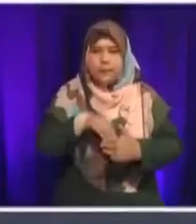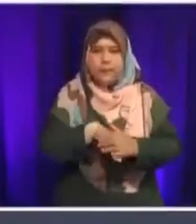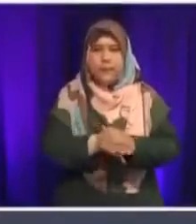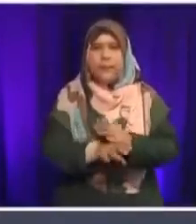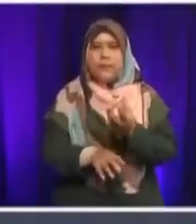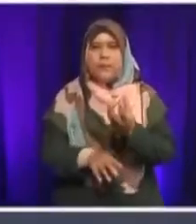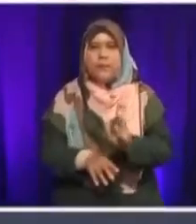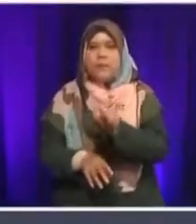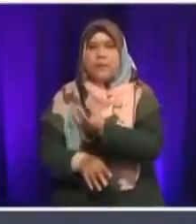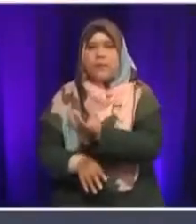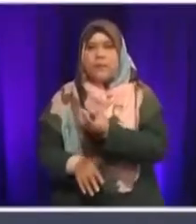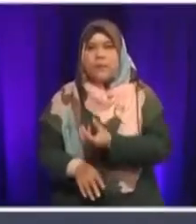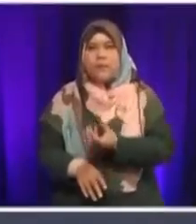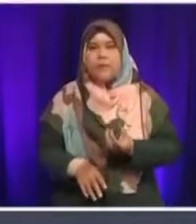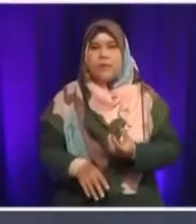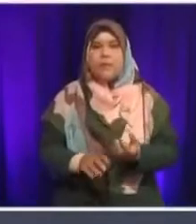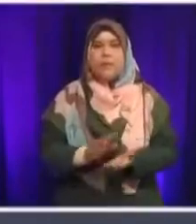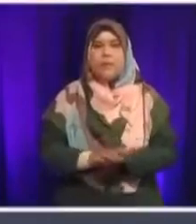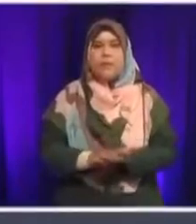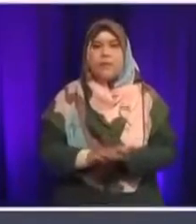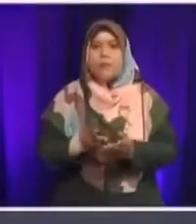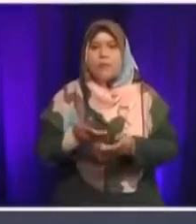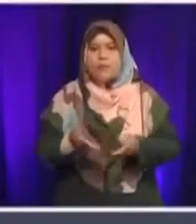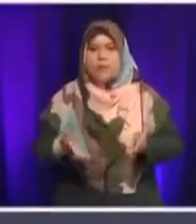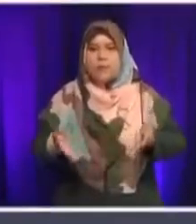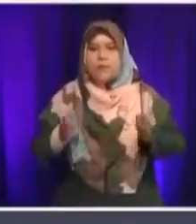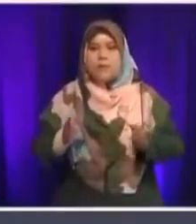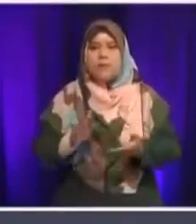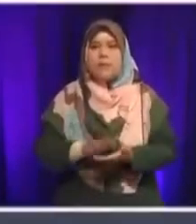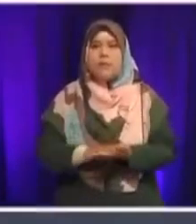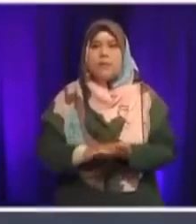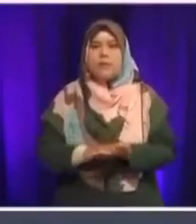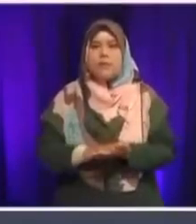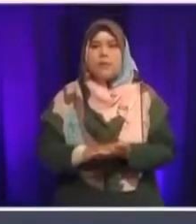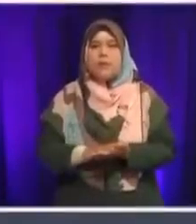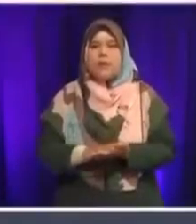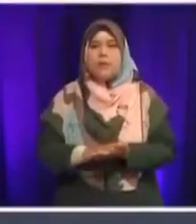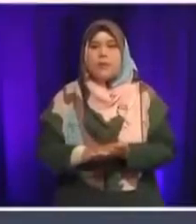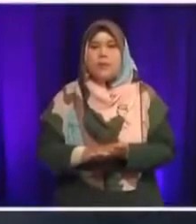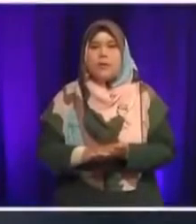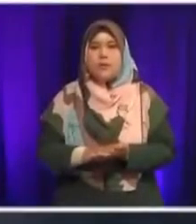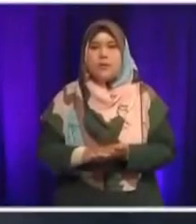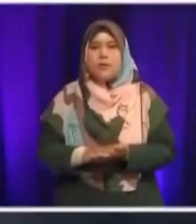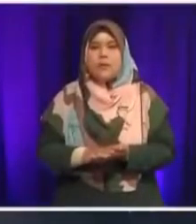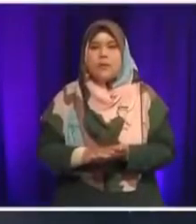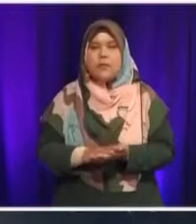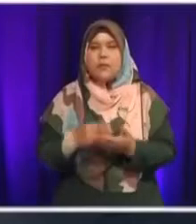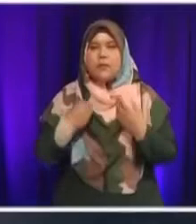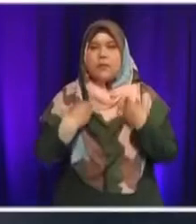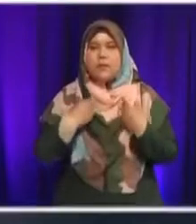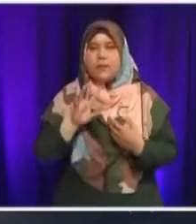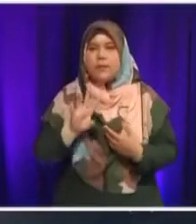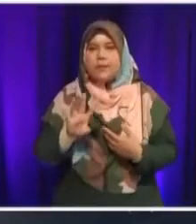ke dalam bekas tadi oke jadinya bolehlah masuk terus pokoknya ada empat